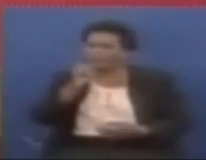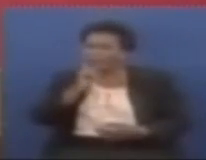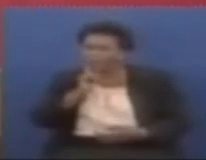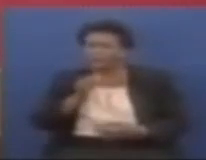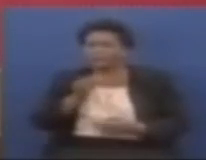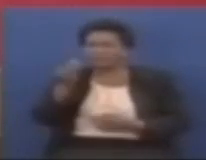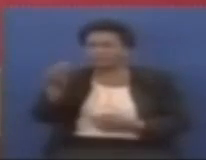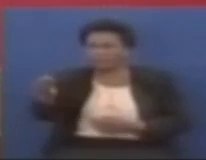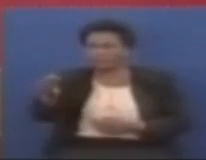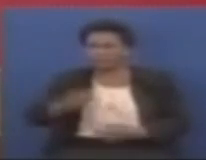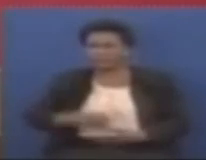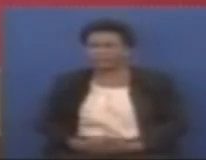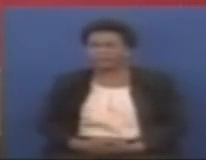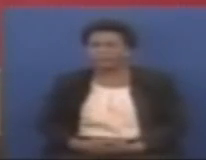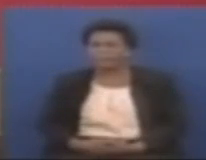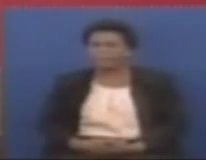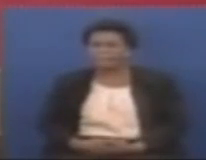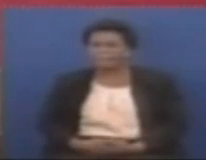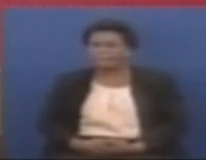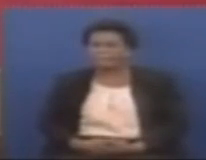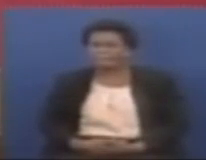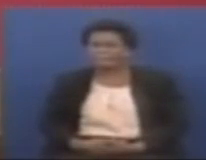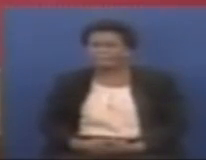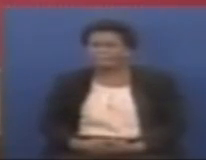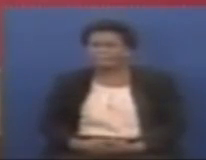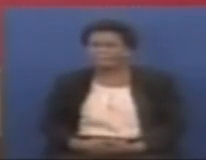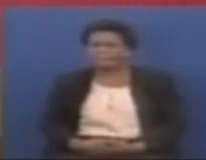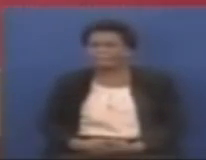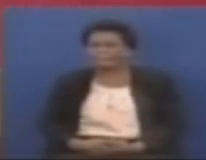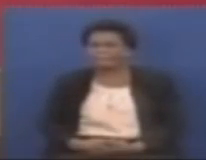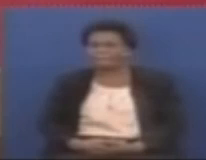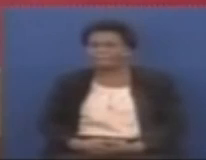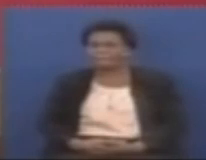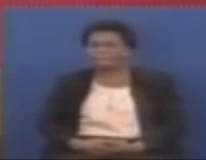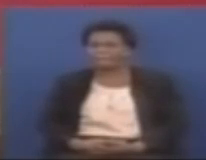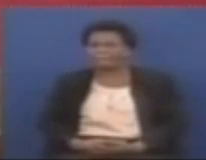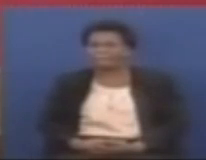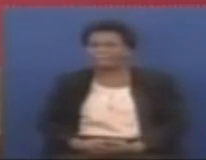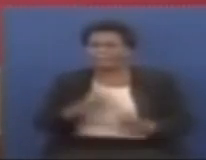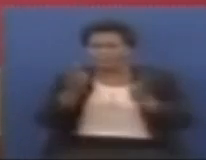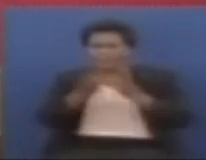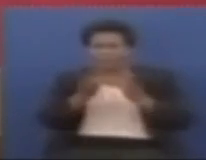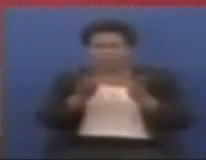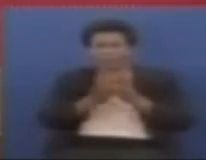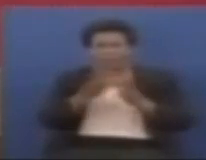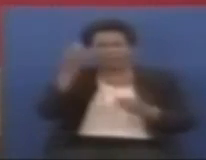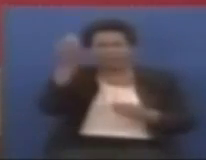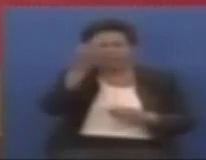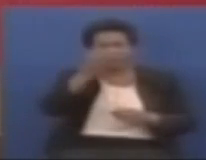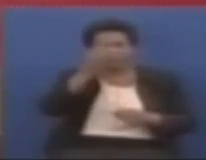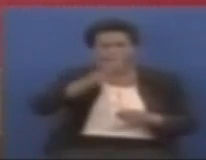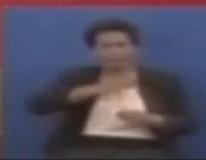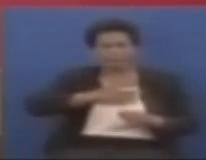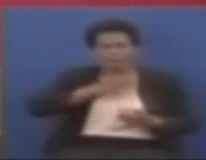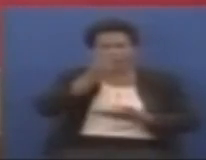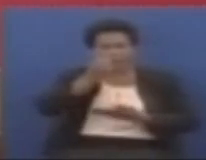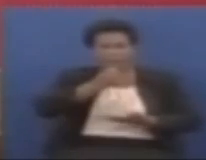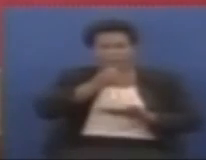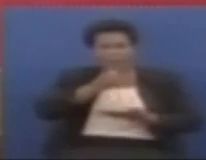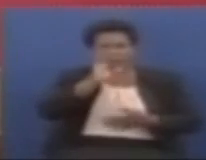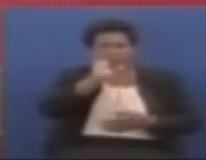mahakamani ndani ya nchi husika. Mheshimiwa Spika, hata hivyo,